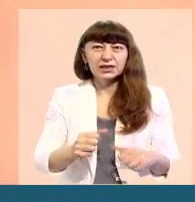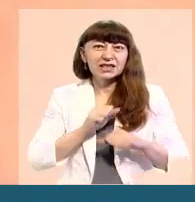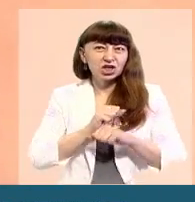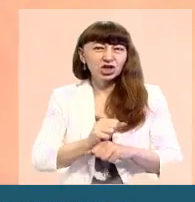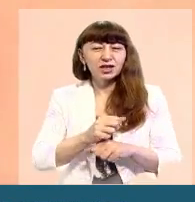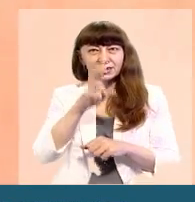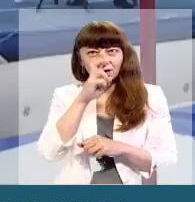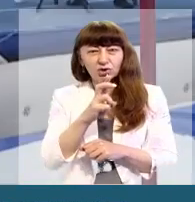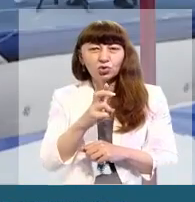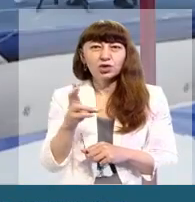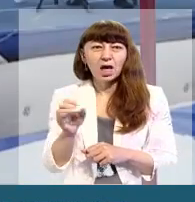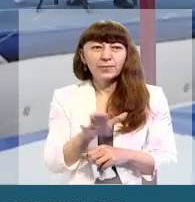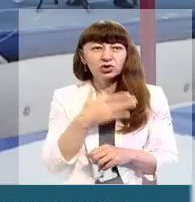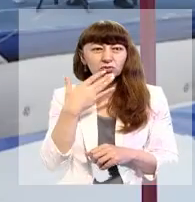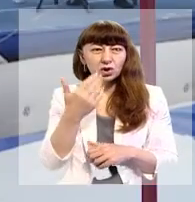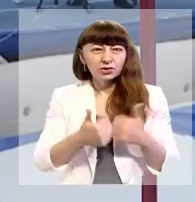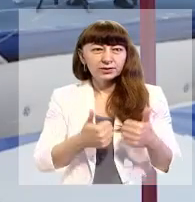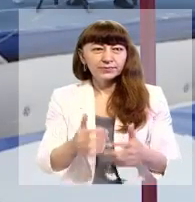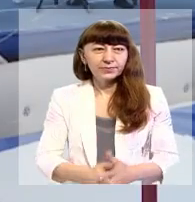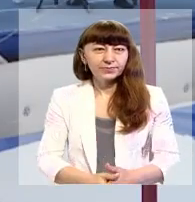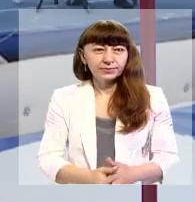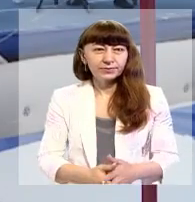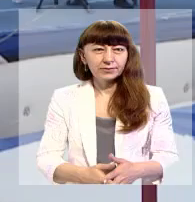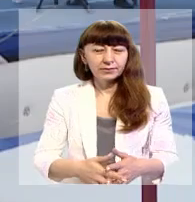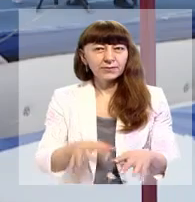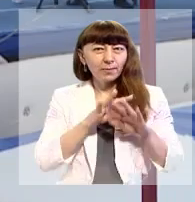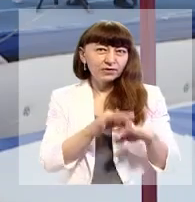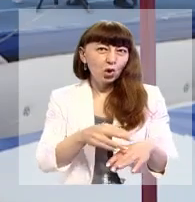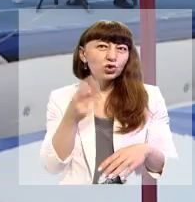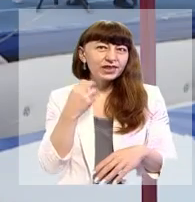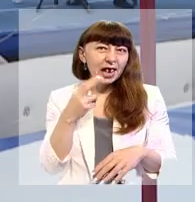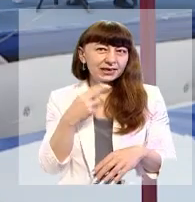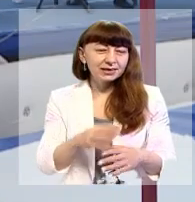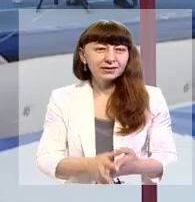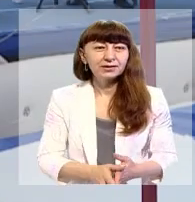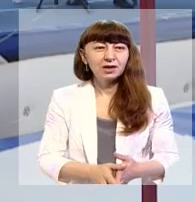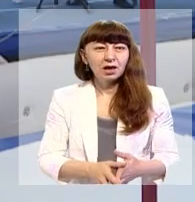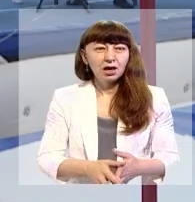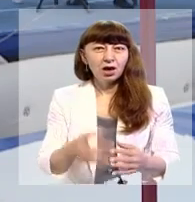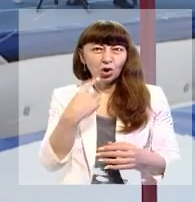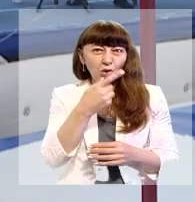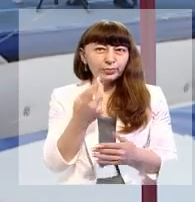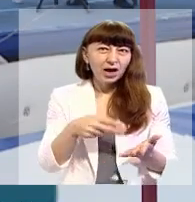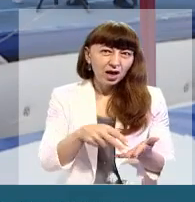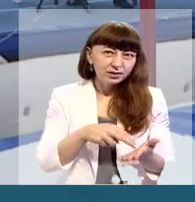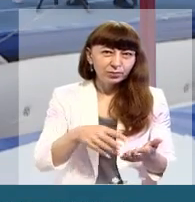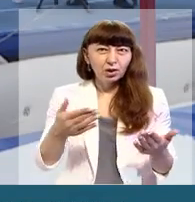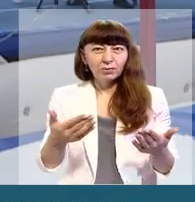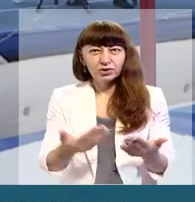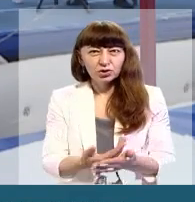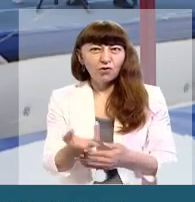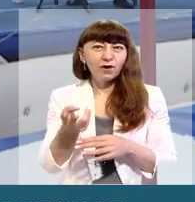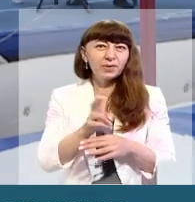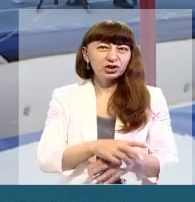международной арене. Меня отвел дядя. Я пришел, посмотрел. Я год походил, потом бросил. Потом заново пришел,